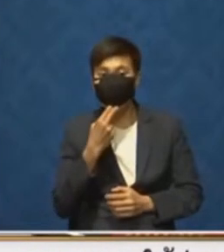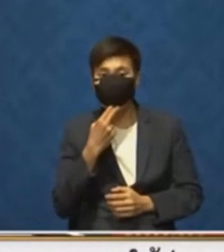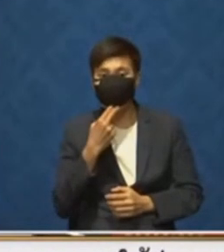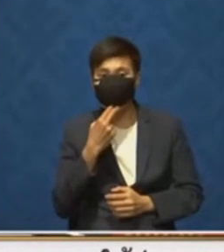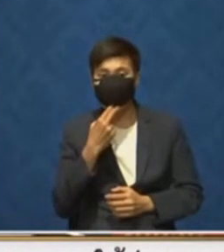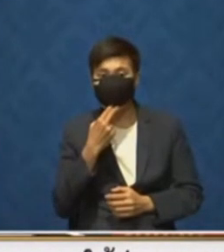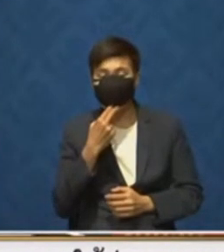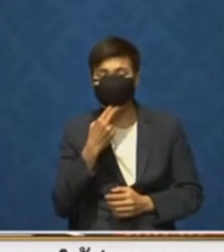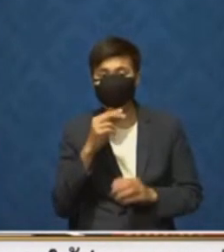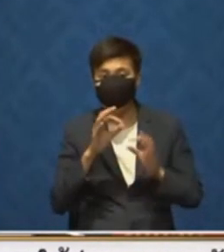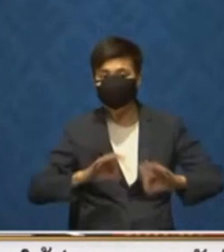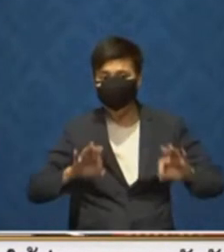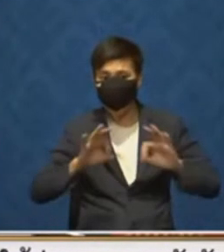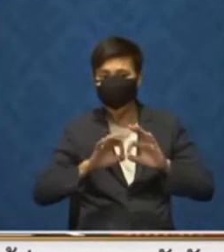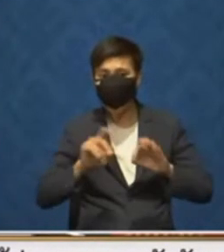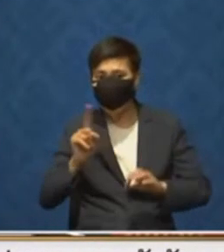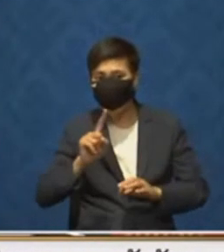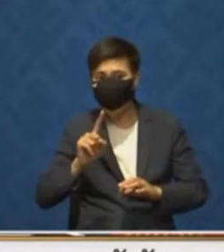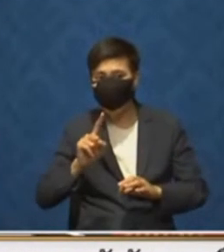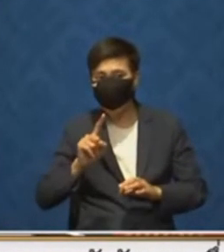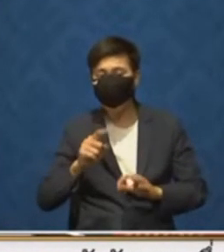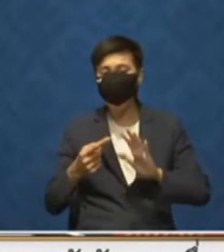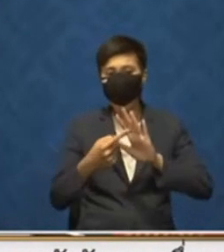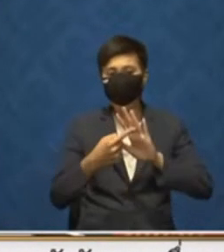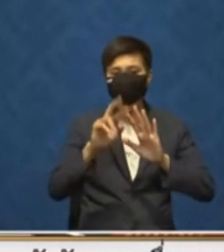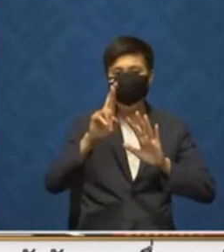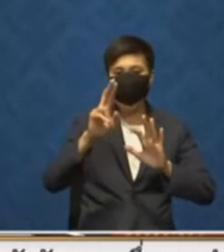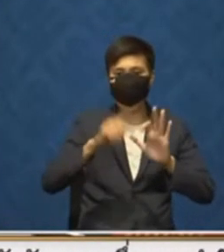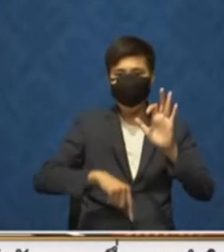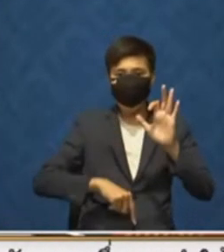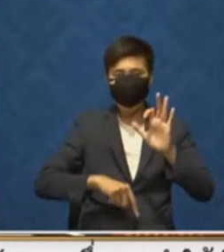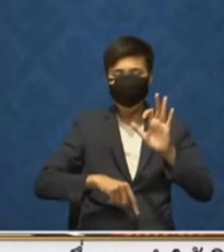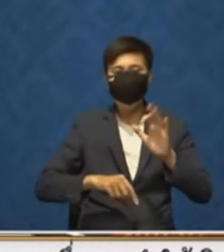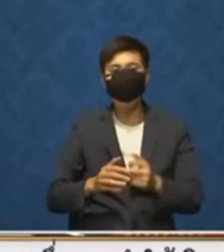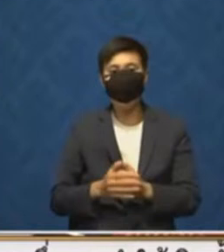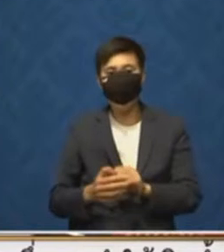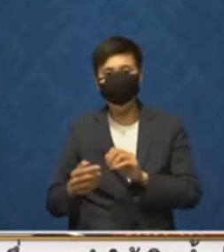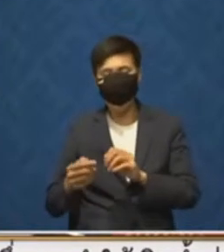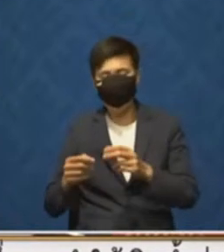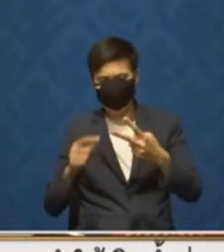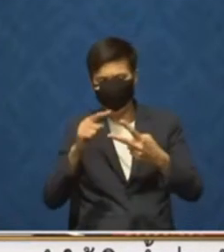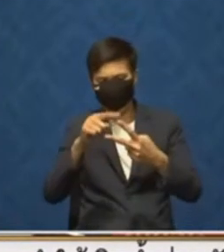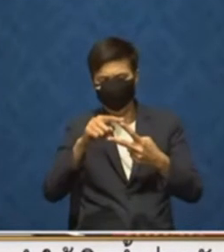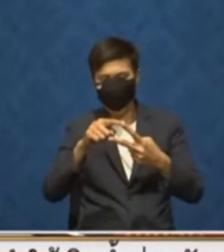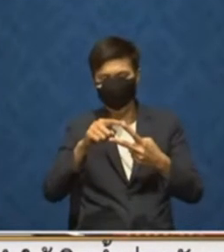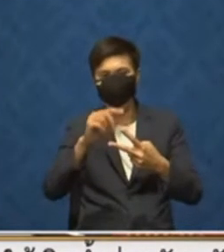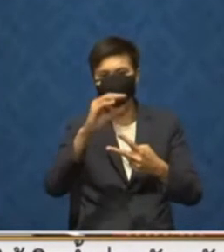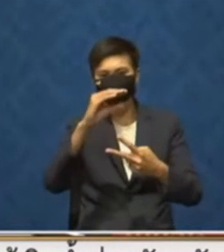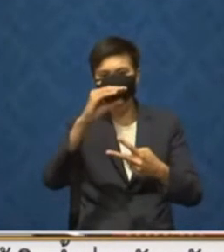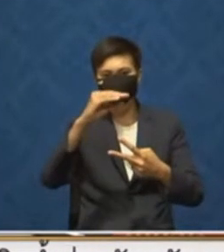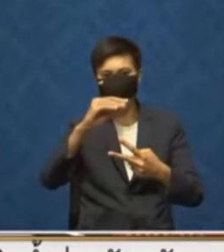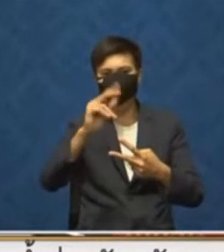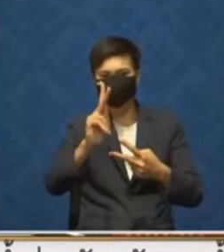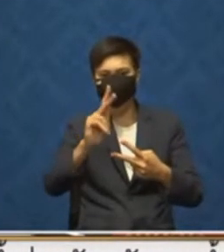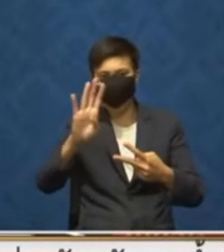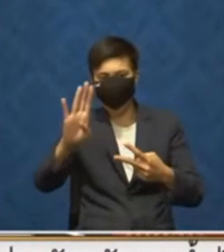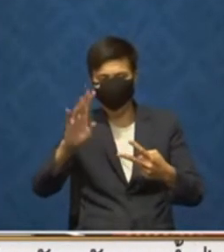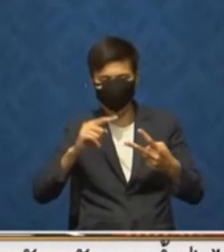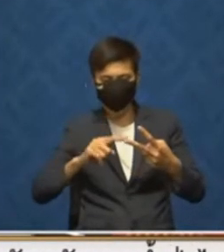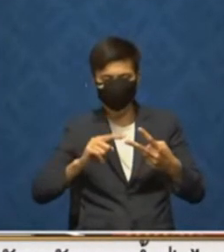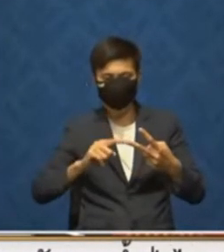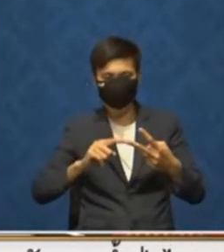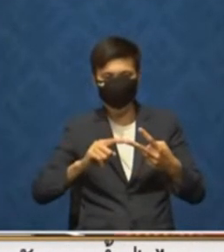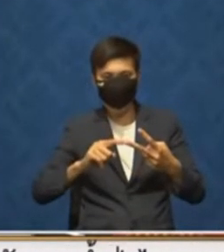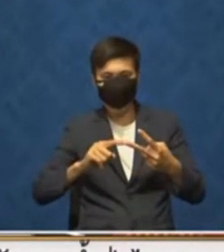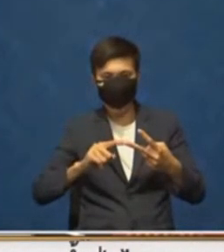หัวใจของแบตเตอรี่ก็คือแร่หรือเตรียมแรกก็บอกแล้วก็ได้ในโกะไอ้เตี้ยมกับก็บอกอยู่ที่ออสเตรเลียอยู่ที่จริงๆนิกโก้